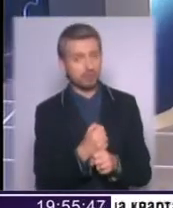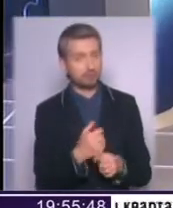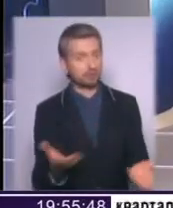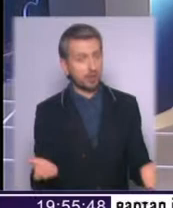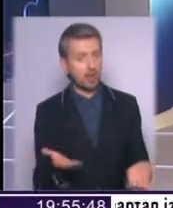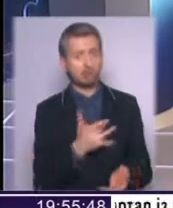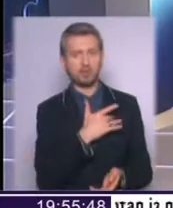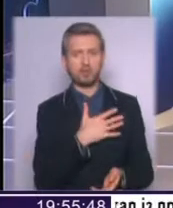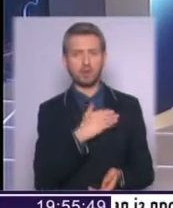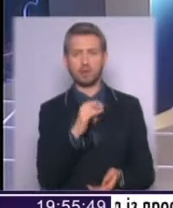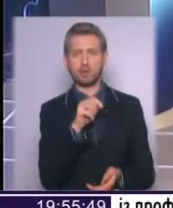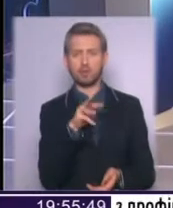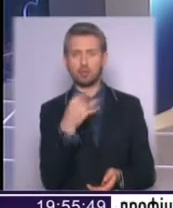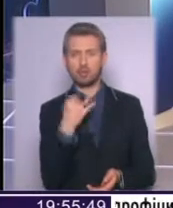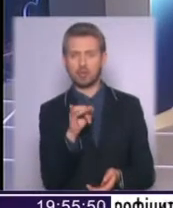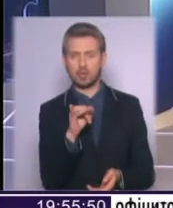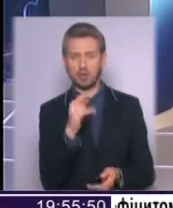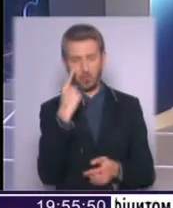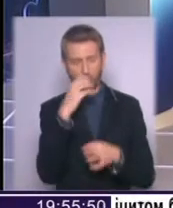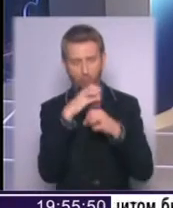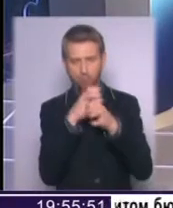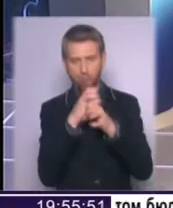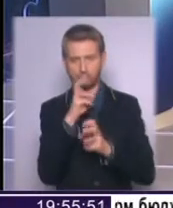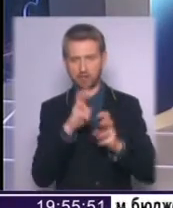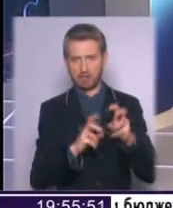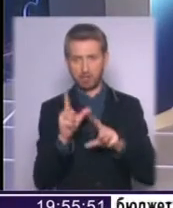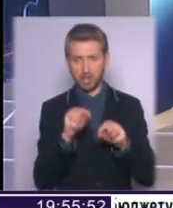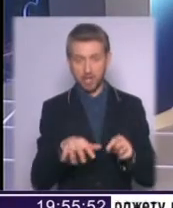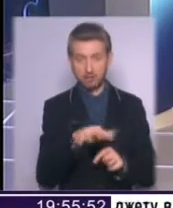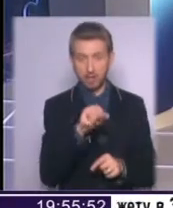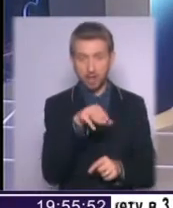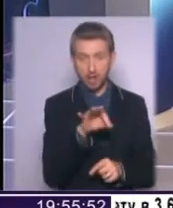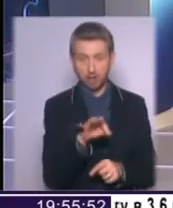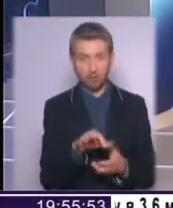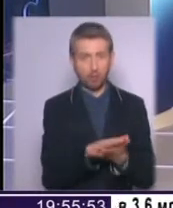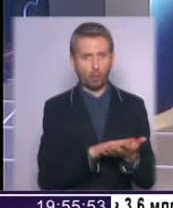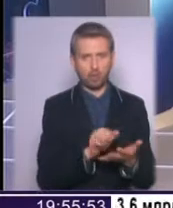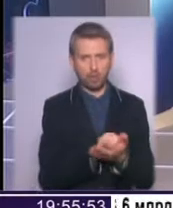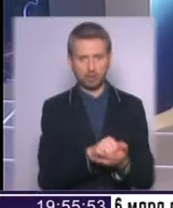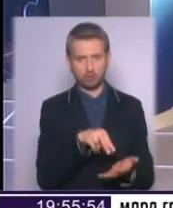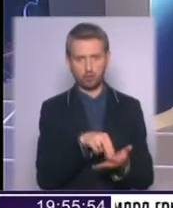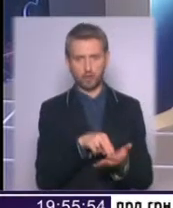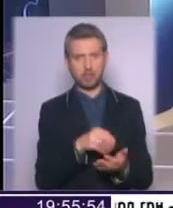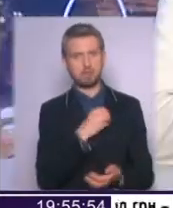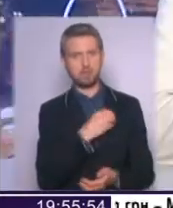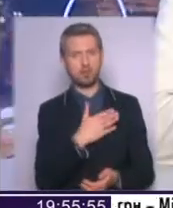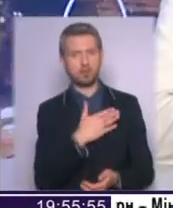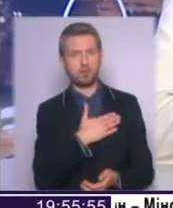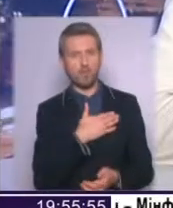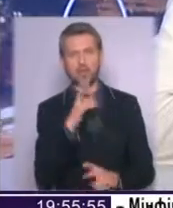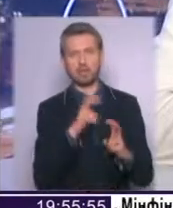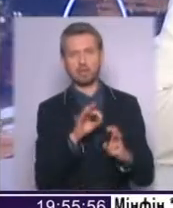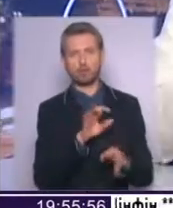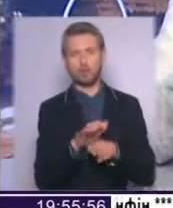Приватизували Ізюмський оптичний завод, ми їхали в зону АТО, розвалений, порізаний стоїть. Приватизували завод по